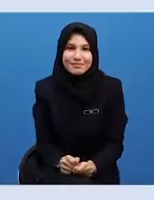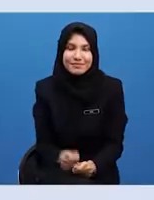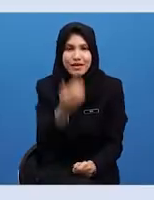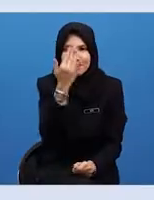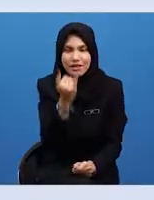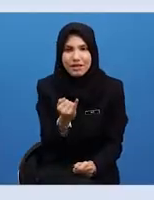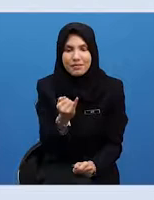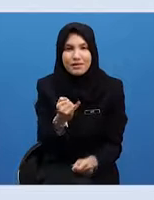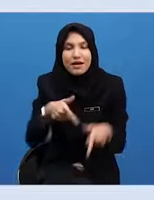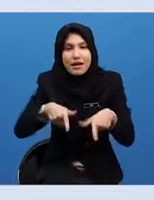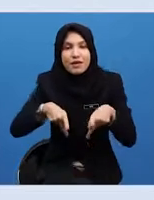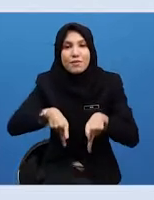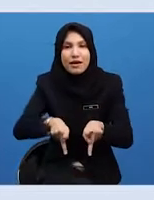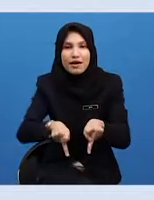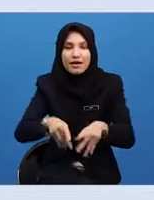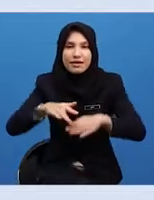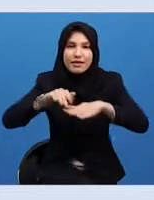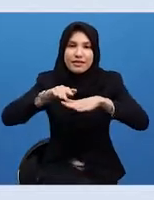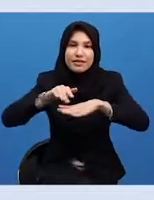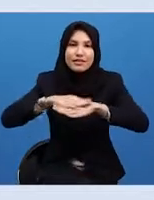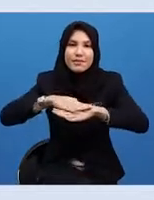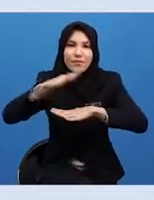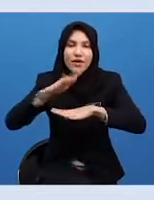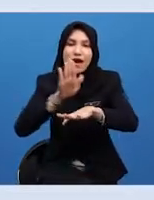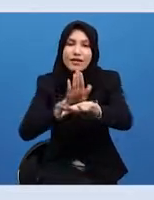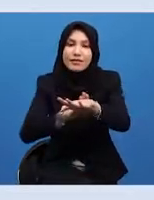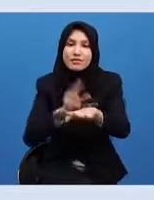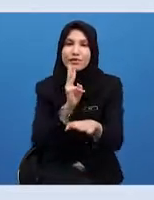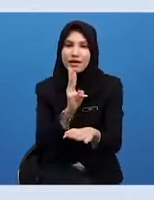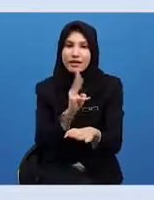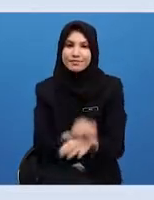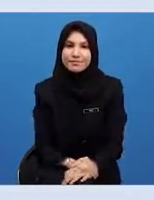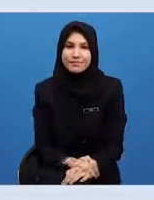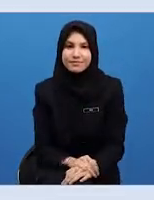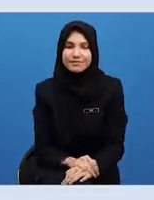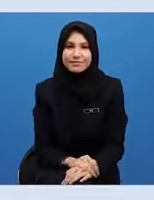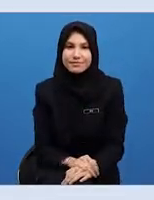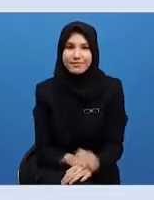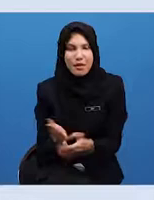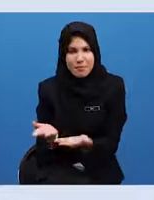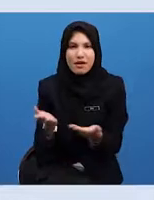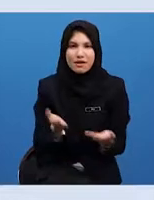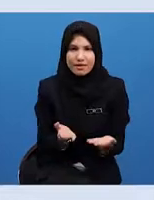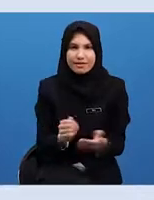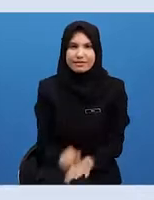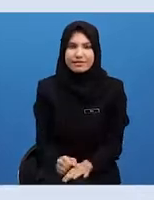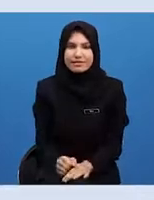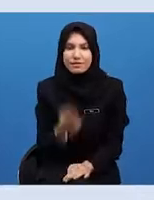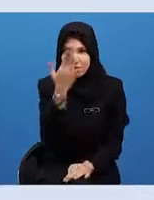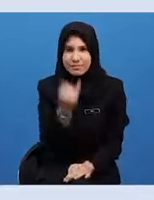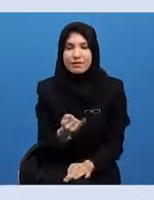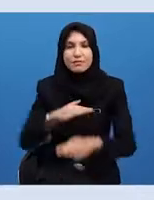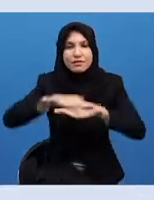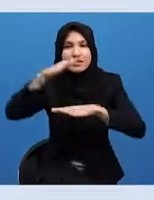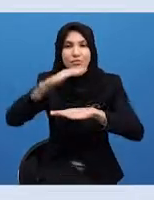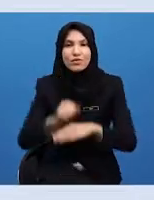Mengapakah kayu balak timbul di atas permukaan air? Kayu balak berat kan? Mengapakah ia